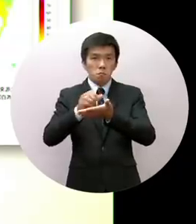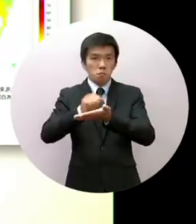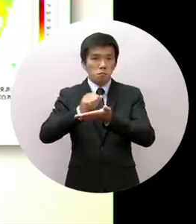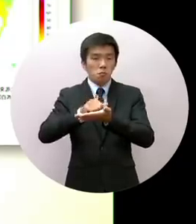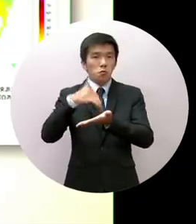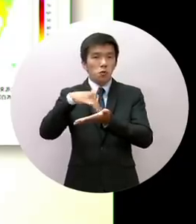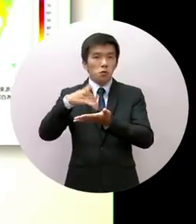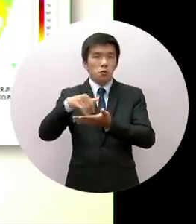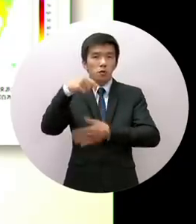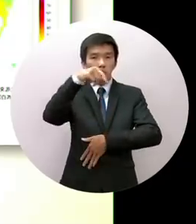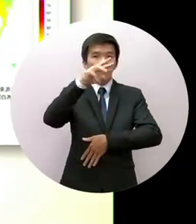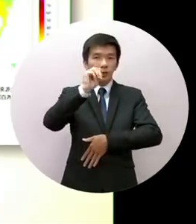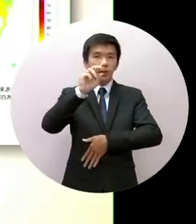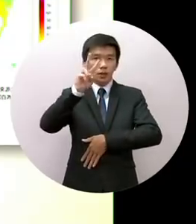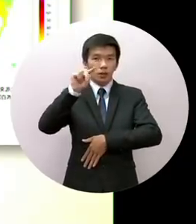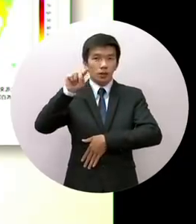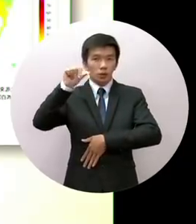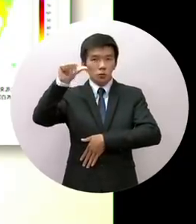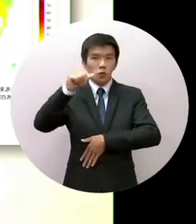PM2.5 紫报，